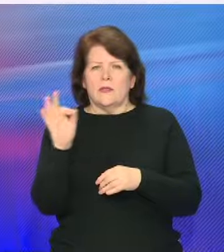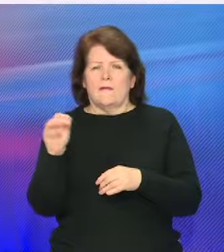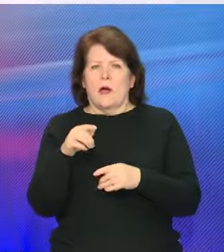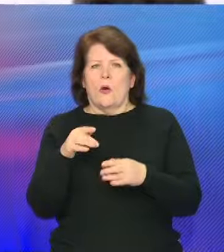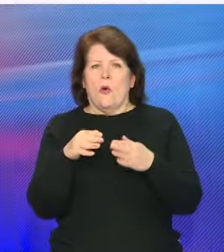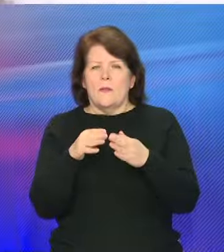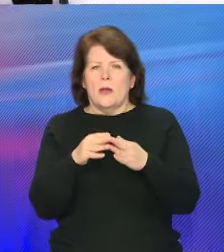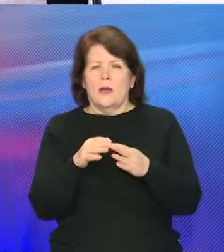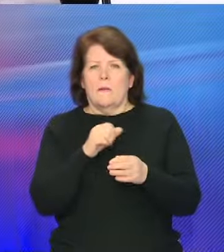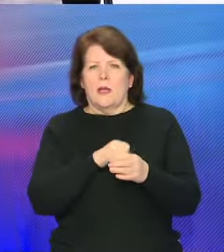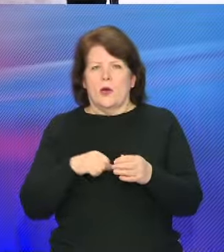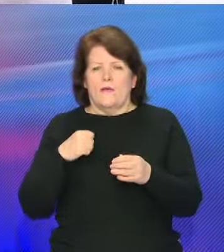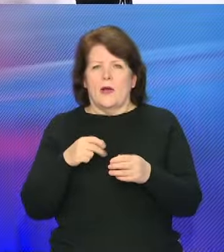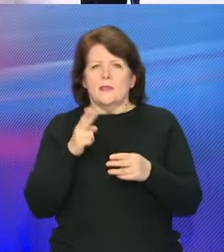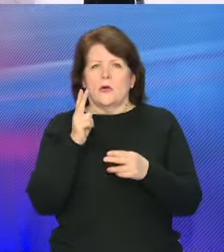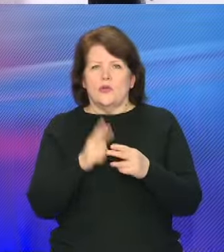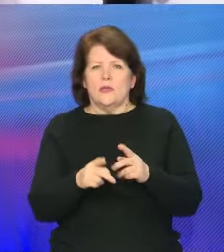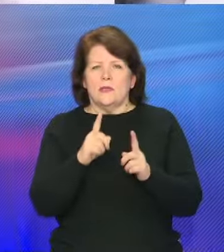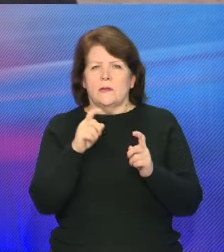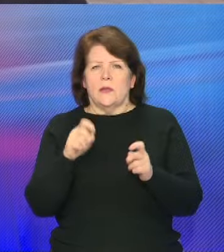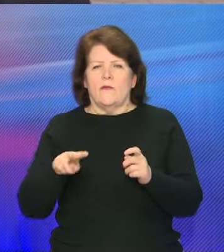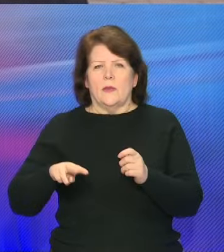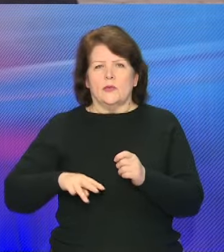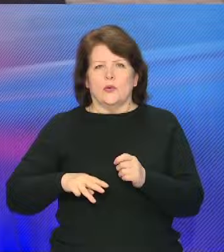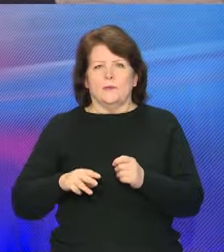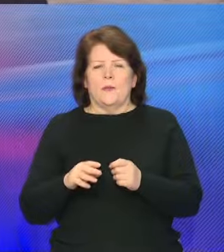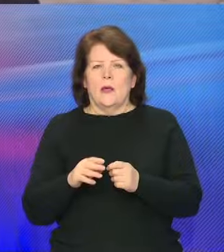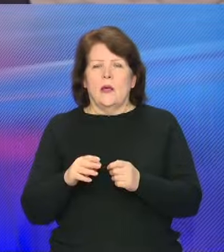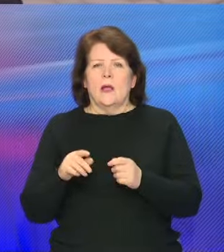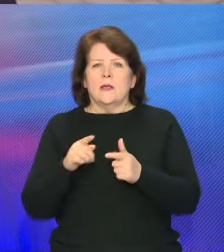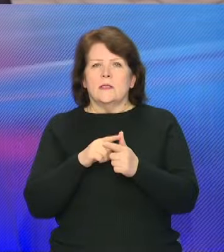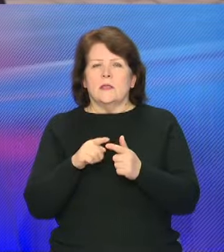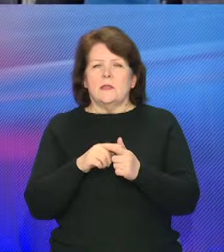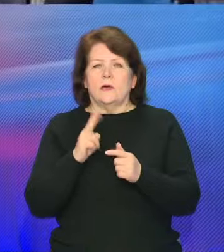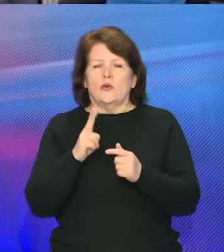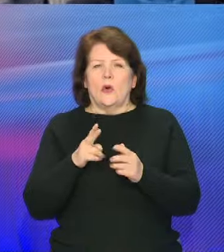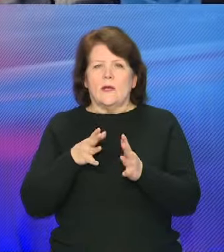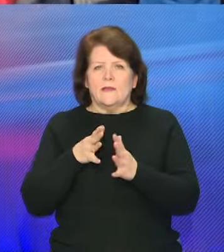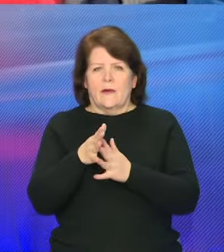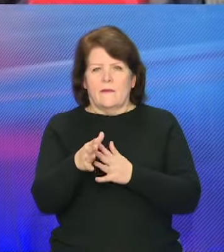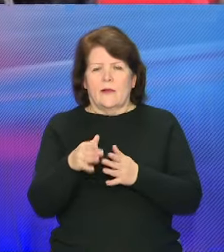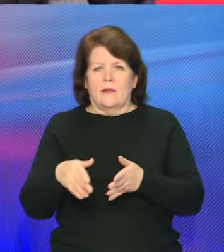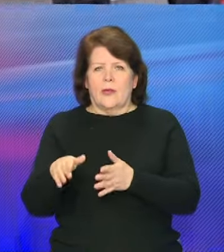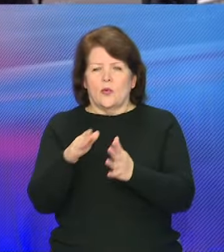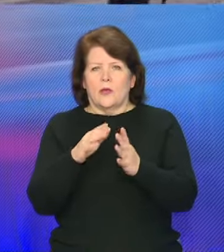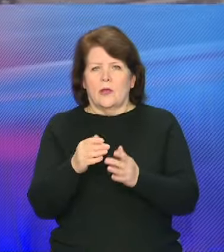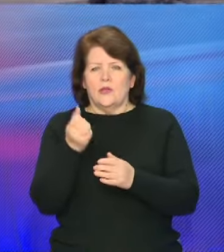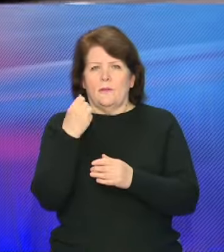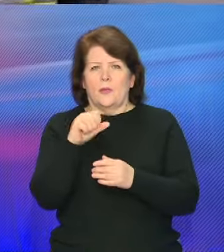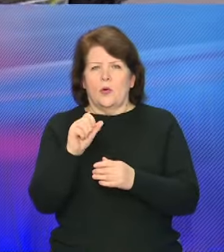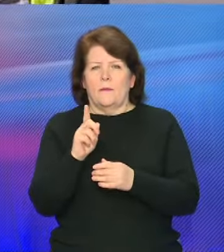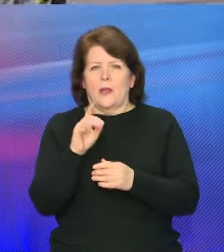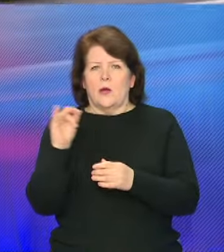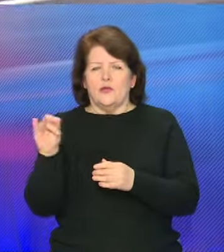и Могилеве, а завершат здымочный марафон у Минску. Сярод тих, хто освоював дороги Гродна і чемпіон Білорусі по